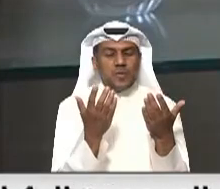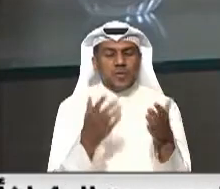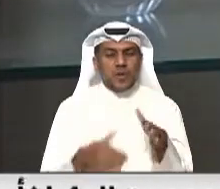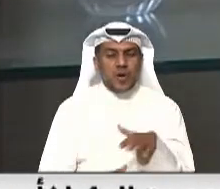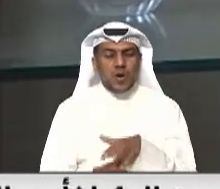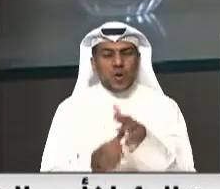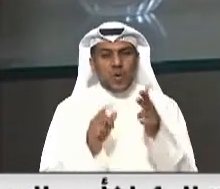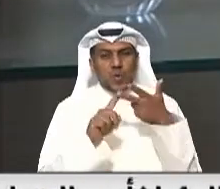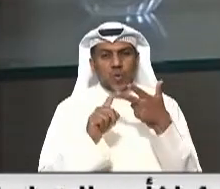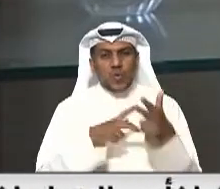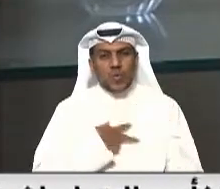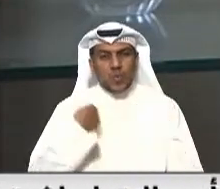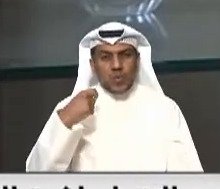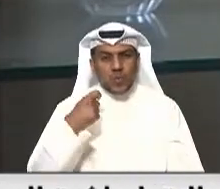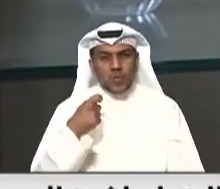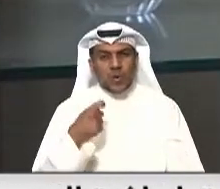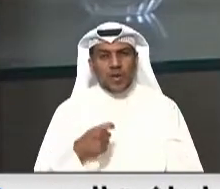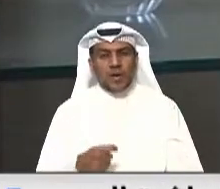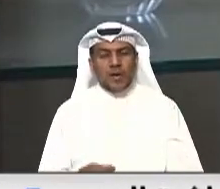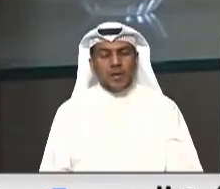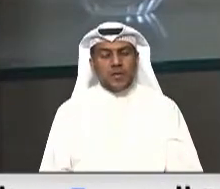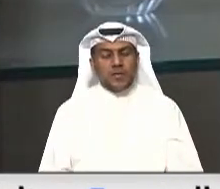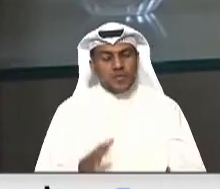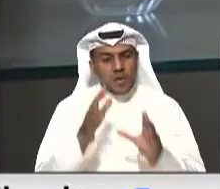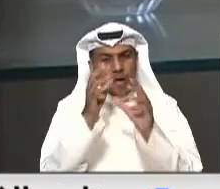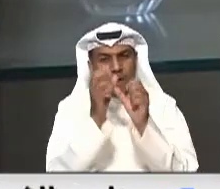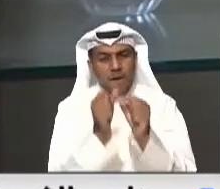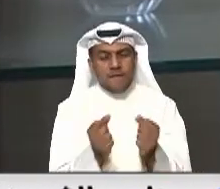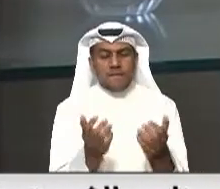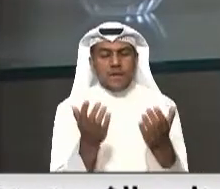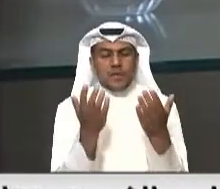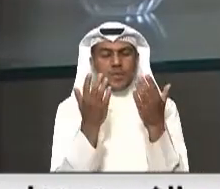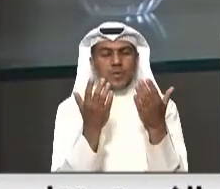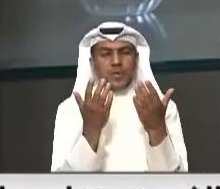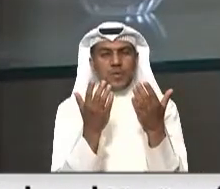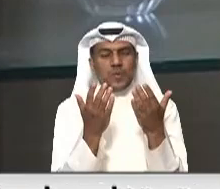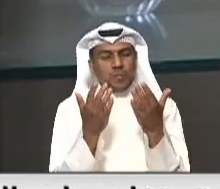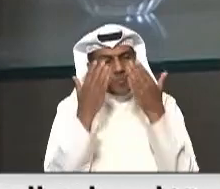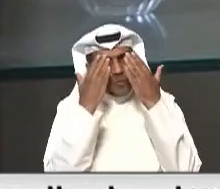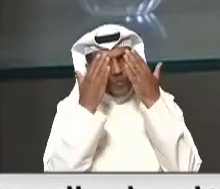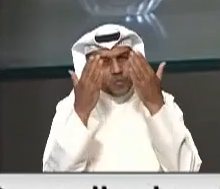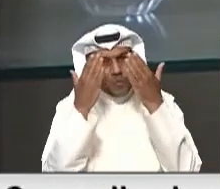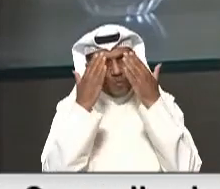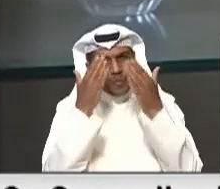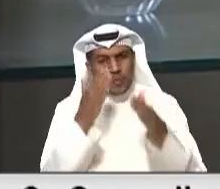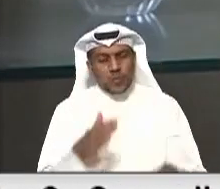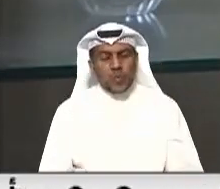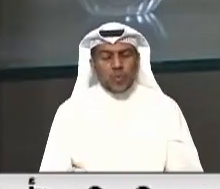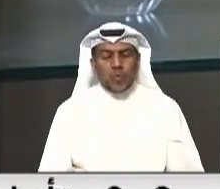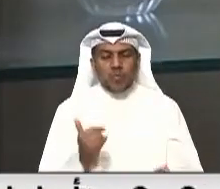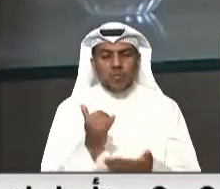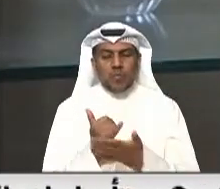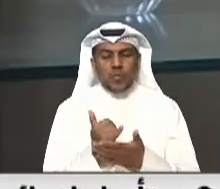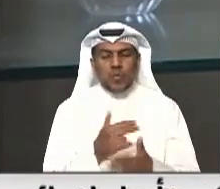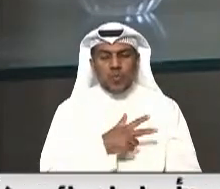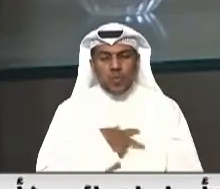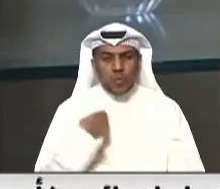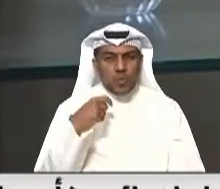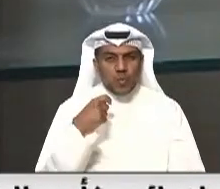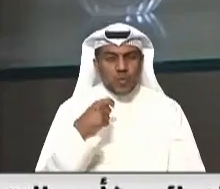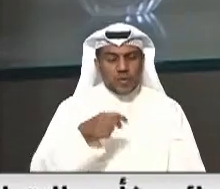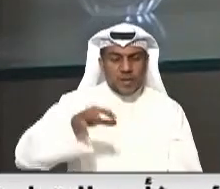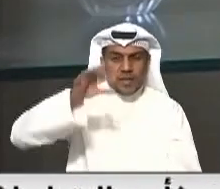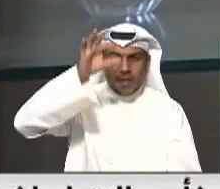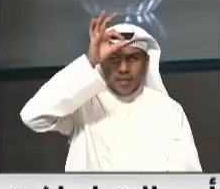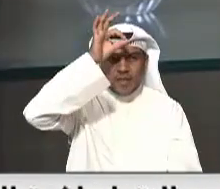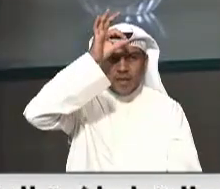مجلس الوزراء الشيخ أحمد نواف الأحمد الصباح حفظه الله، ومعالي النائب الأول لرئيس مجلس الوزراء وزير